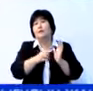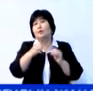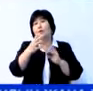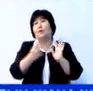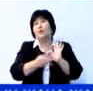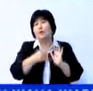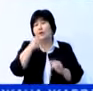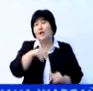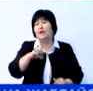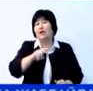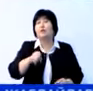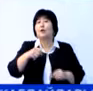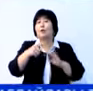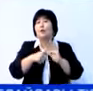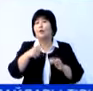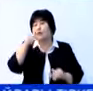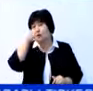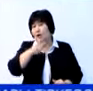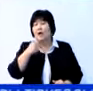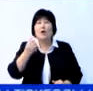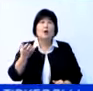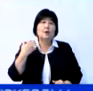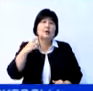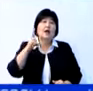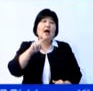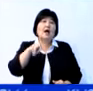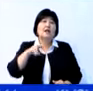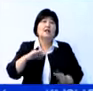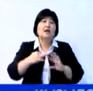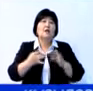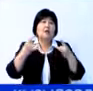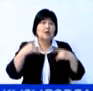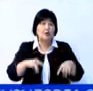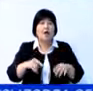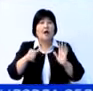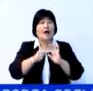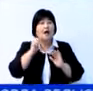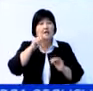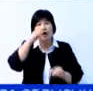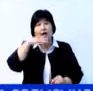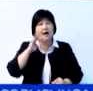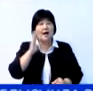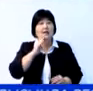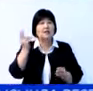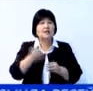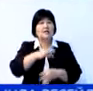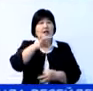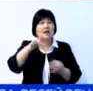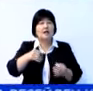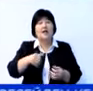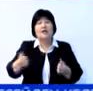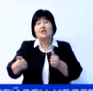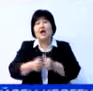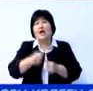тамыз айының 17 жұлдызында Қызылорда облысы Қазалы қаласында дүниеге келген. 6 жасында әке-шешеден жетім қалып өзінің жақын